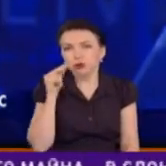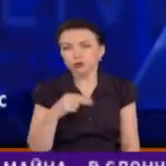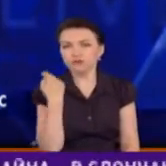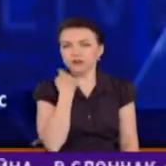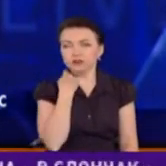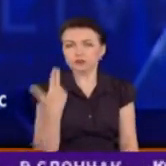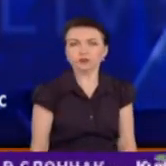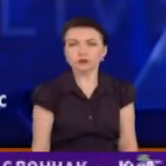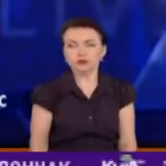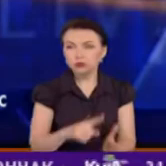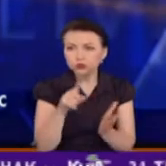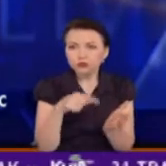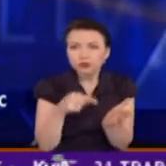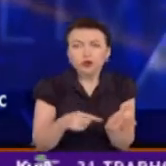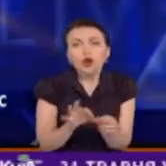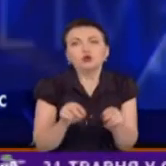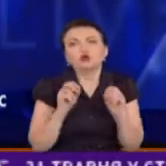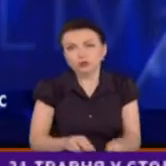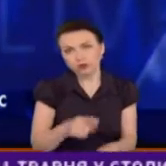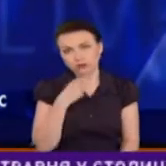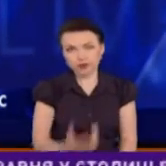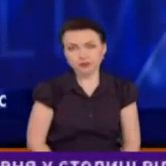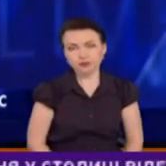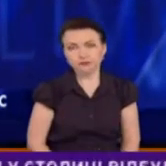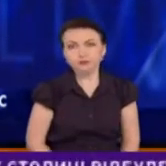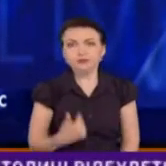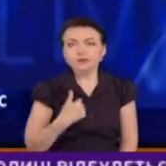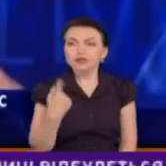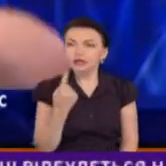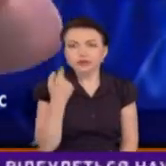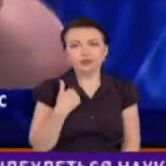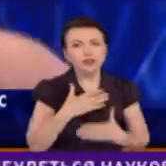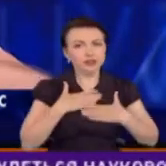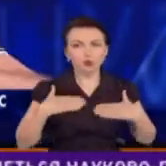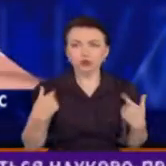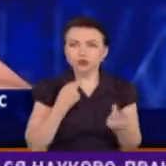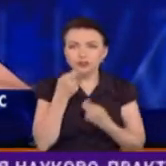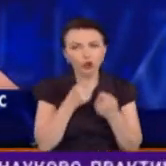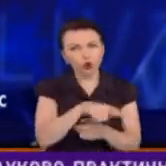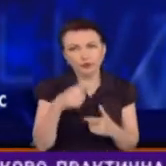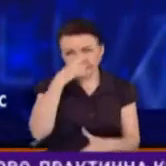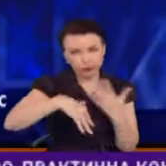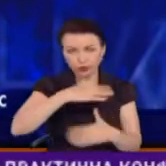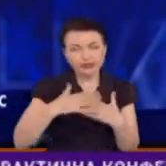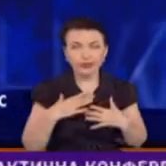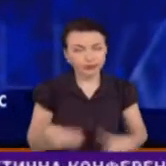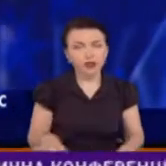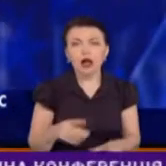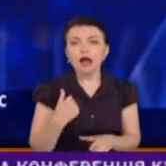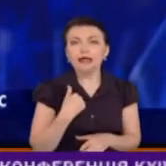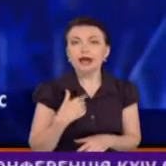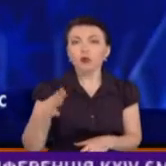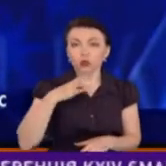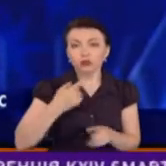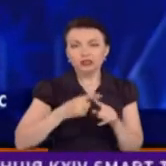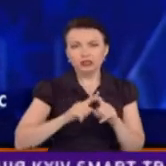питання, ну дійсно, про що можна говорити? Ну я єдине, я не хочу зараз деталі, щоб людей не заплутати, вводити. Я був на